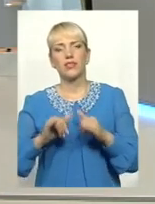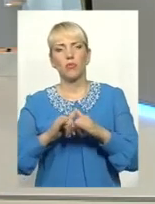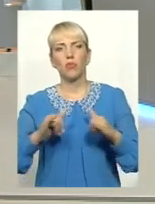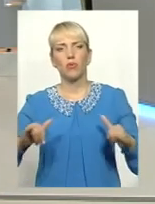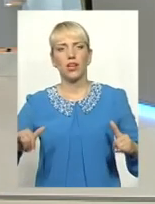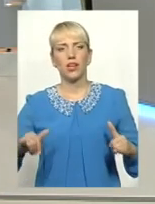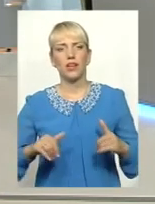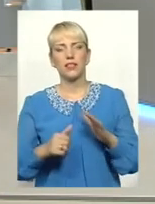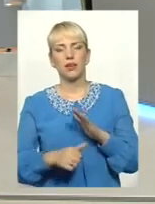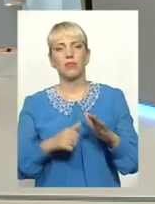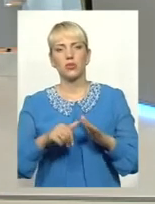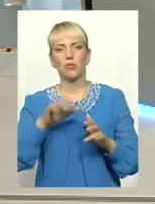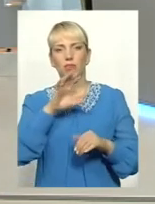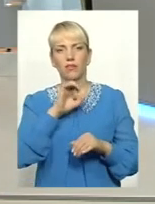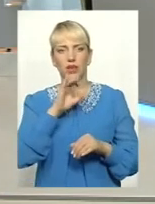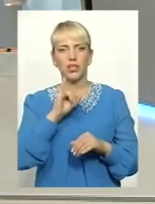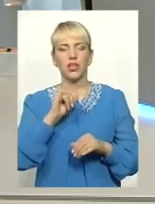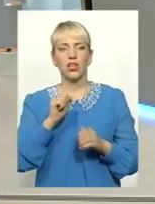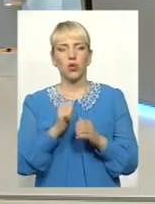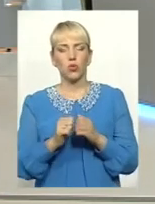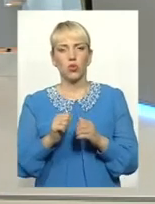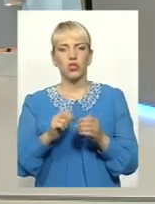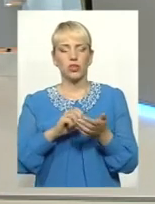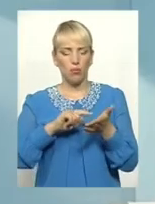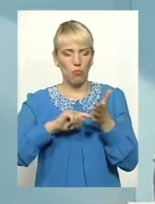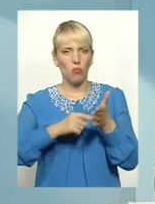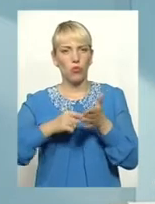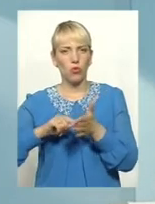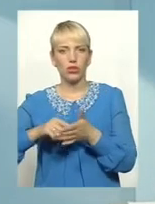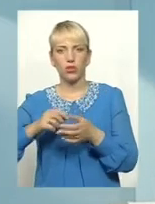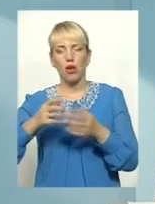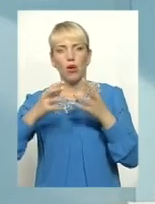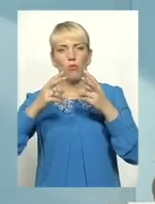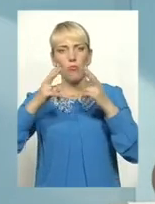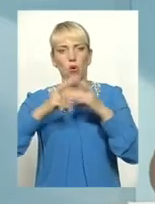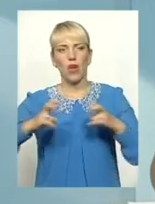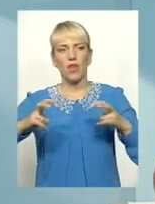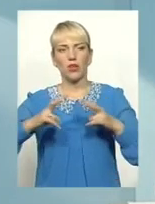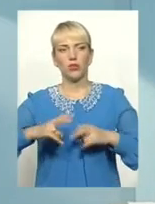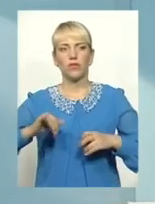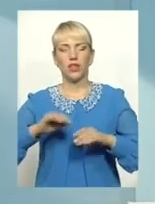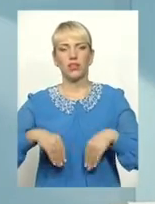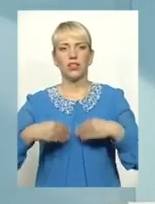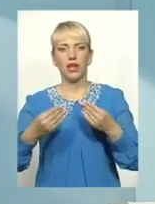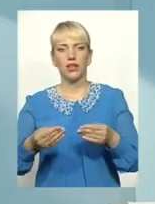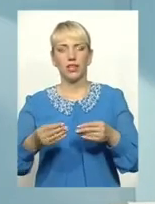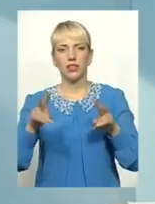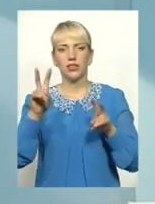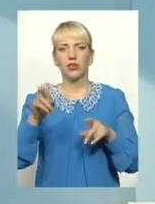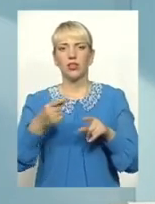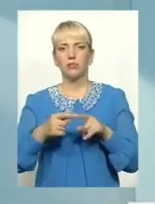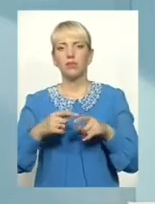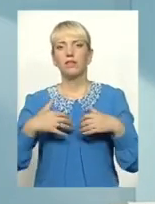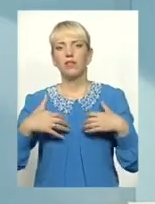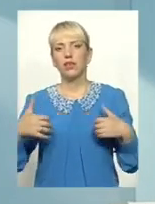тварин підняти і кожний пункт проаналізувати. Це в першу чергу. І надати статус отим тваринам, яких